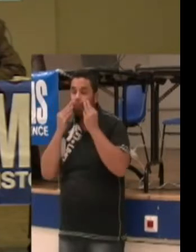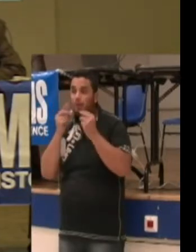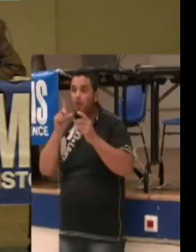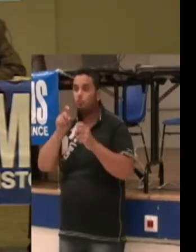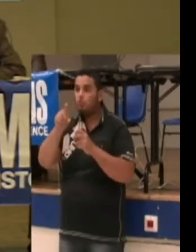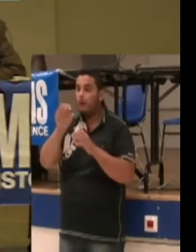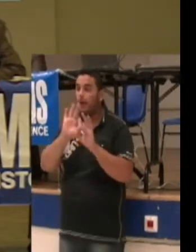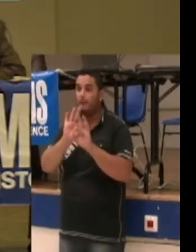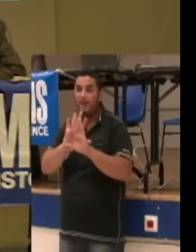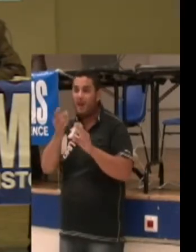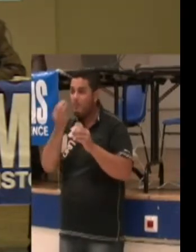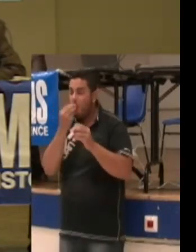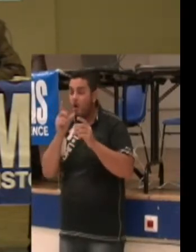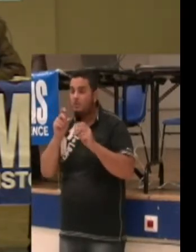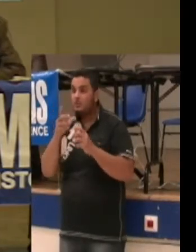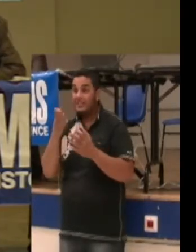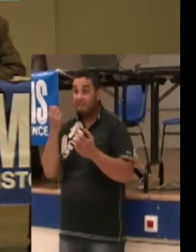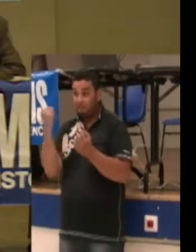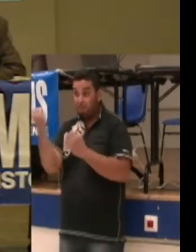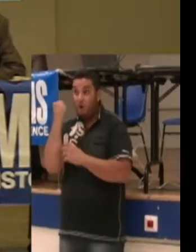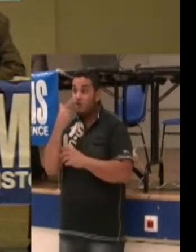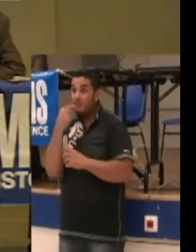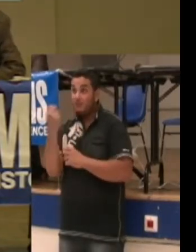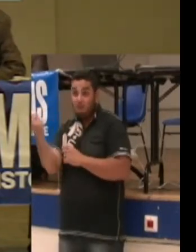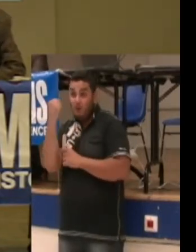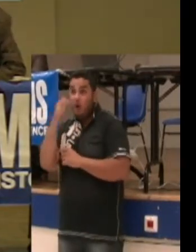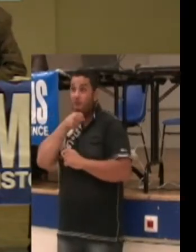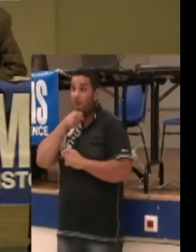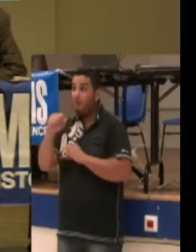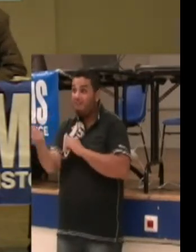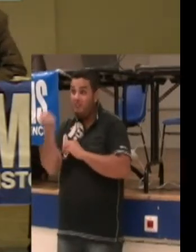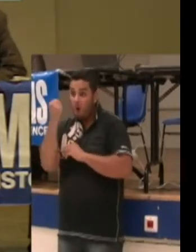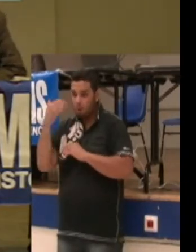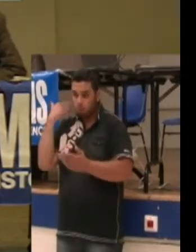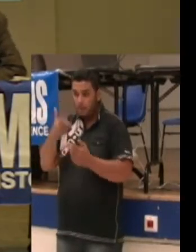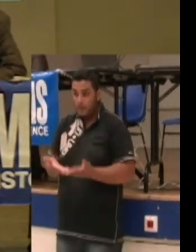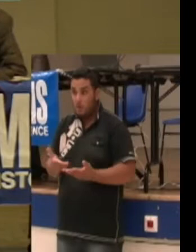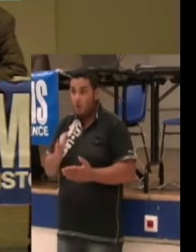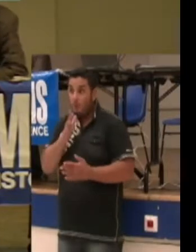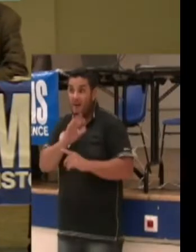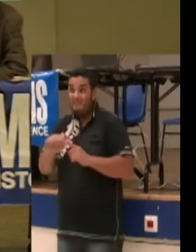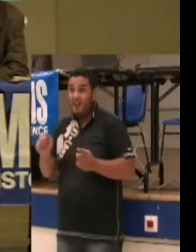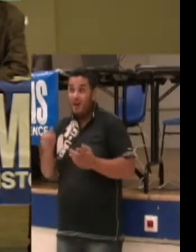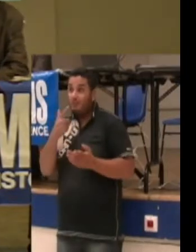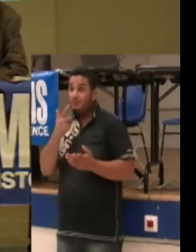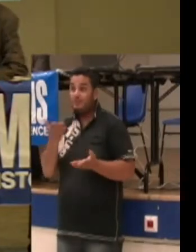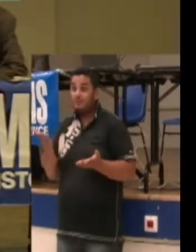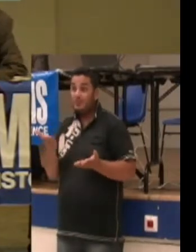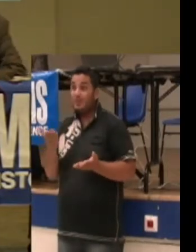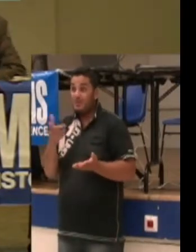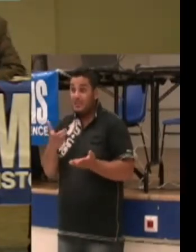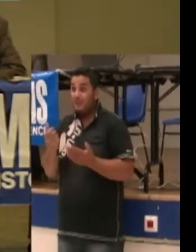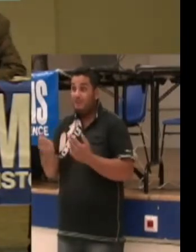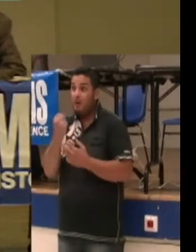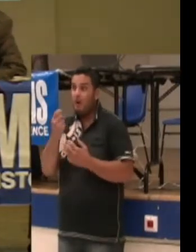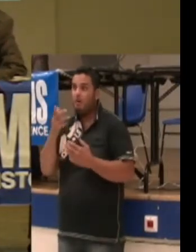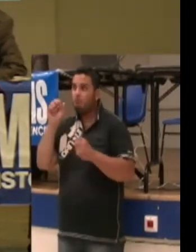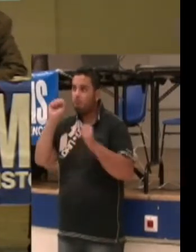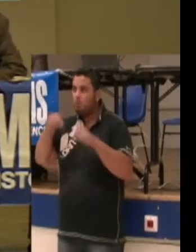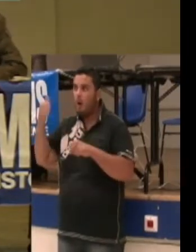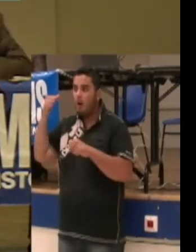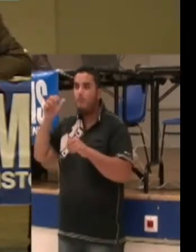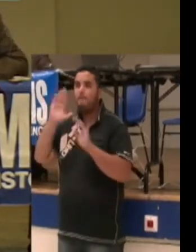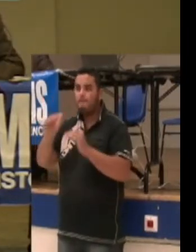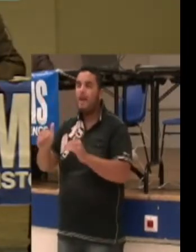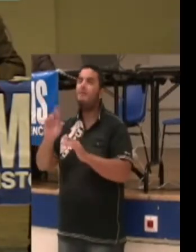Allah SWT nous dit, l'être humain, quand il se voit riche, qu'est-ce qu'il devient? Il devient dictateur. Hein, il prend le dessus sur les